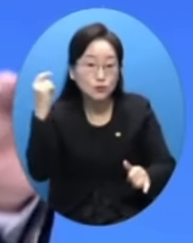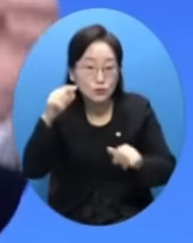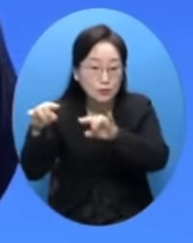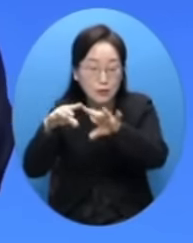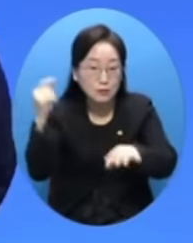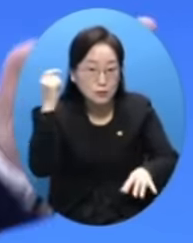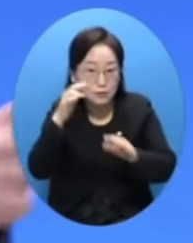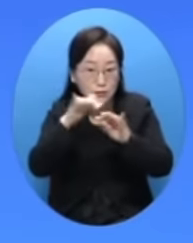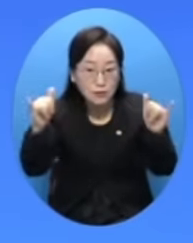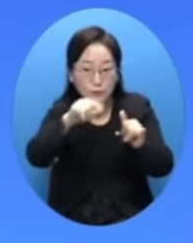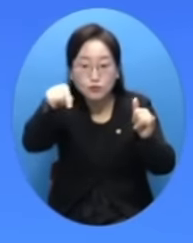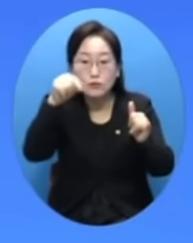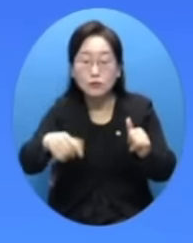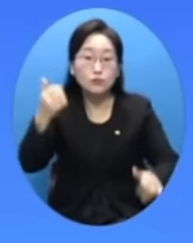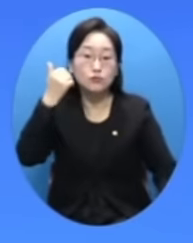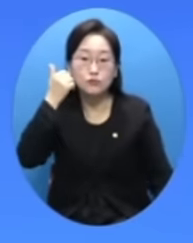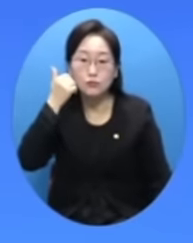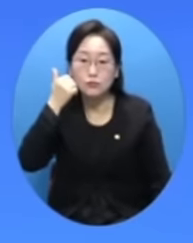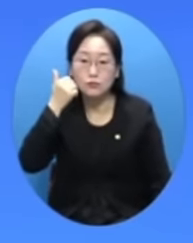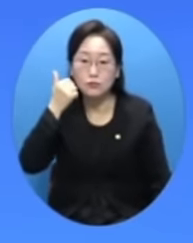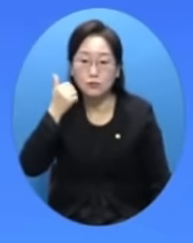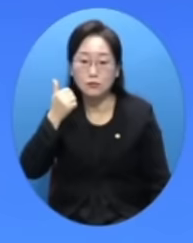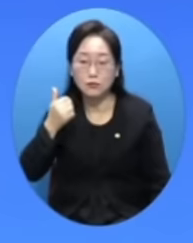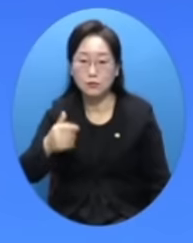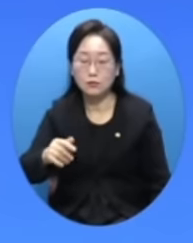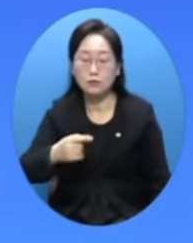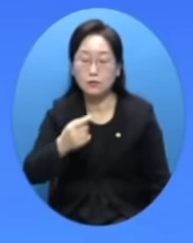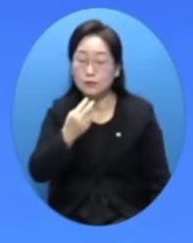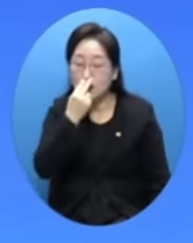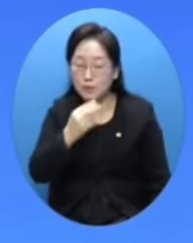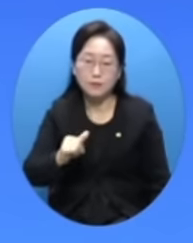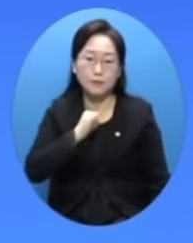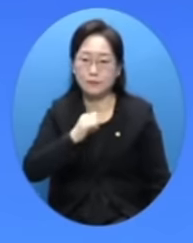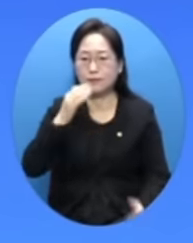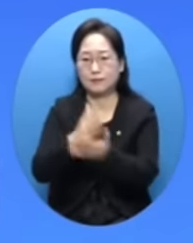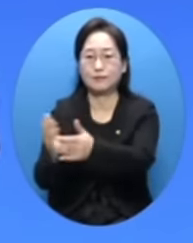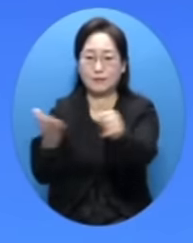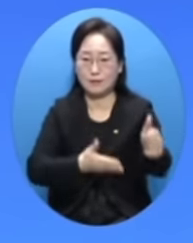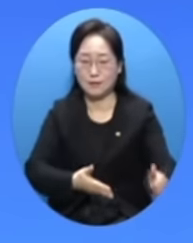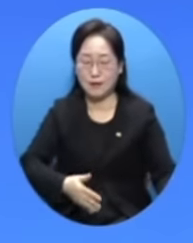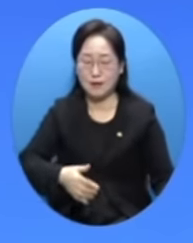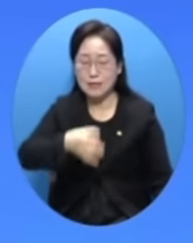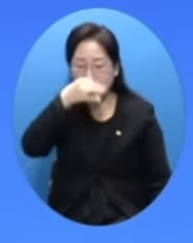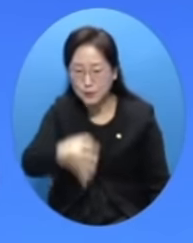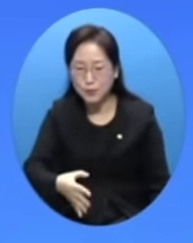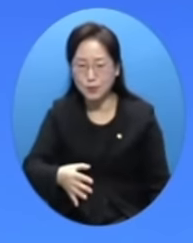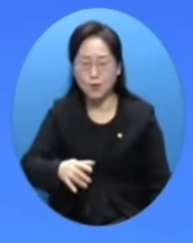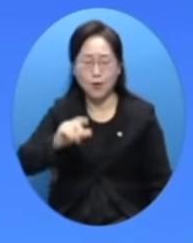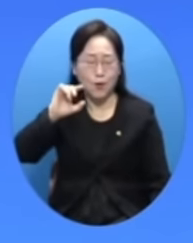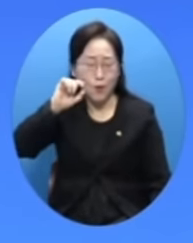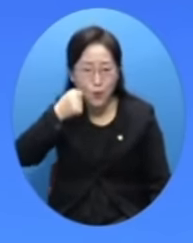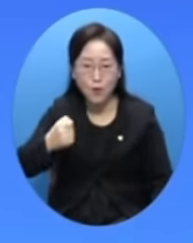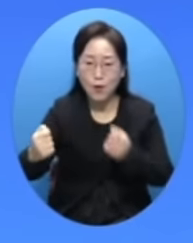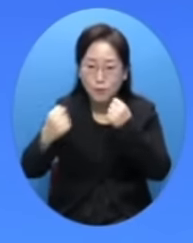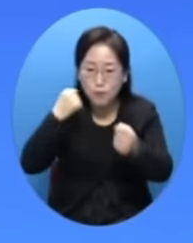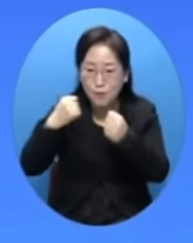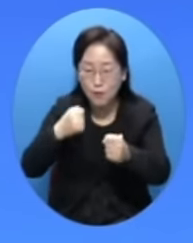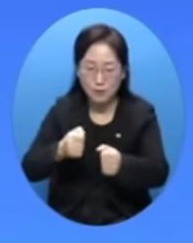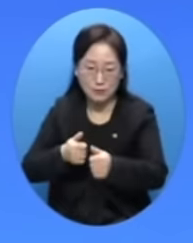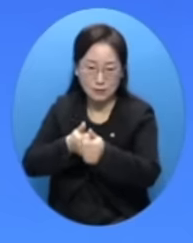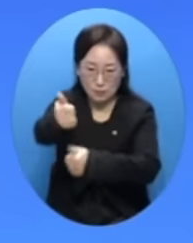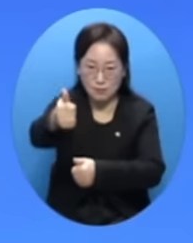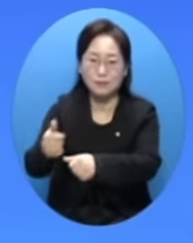분 가운데 그누구도 여러분 목숨을 포기하지 않게 되기를 바랍니다 아무리 힘들어도 아무리 어려워도 이겨내야 되는